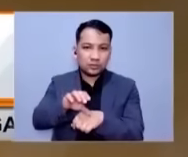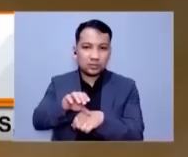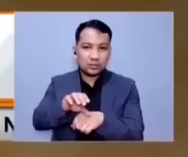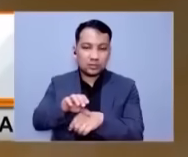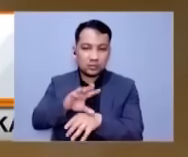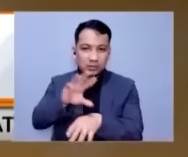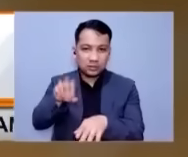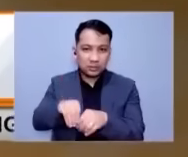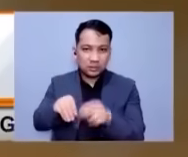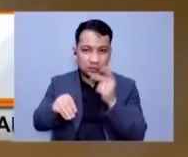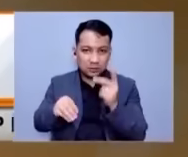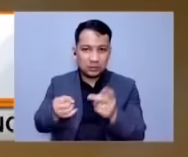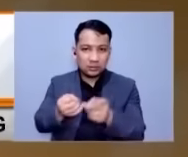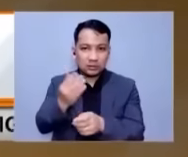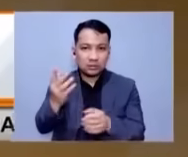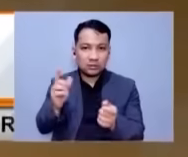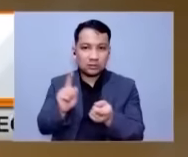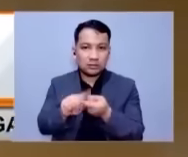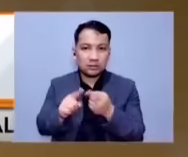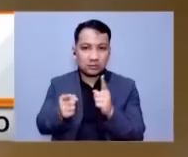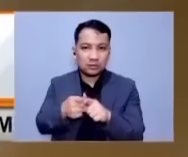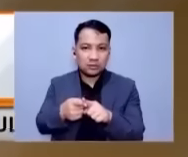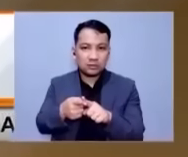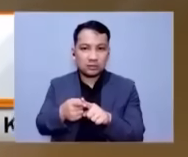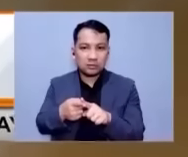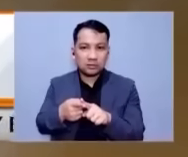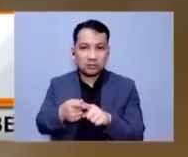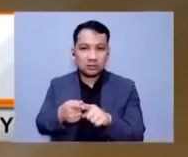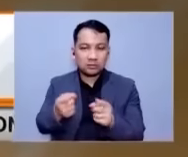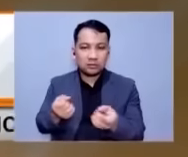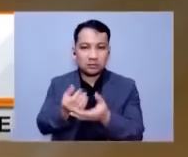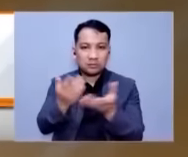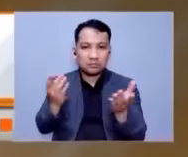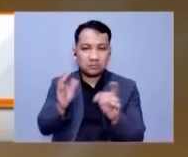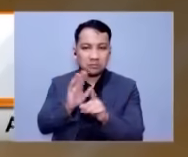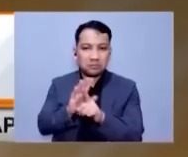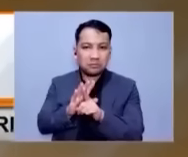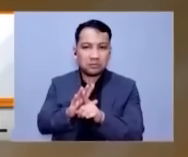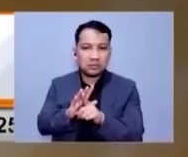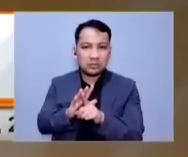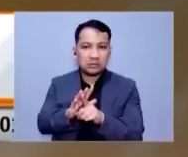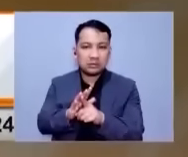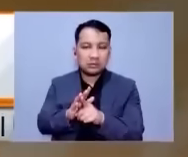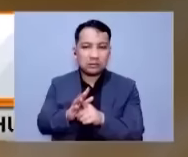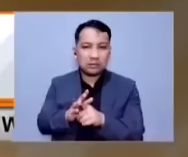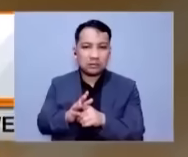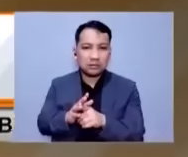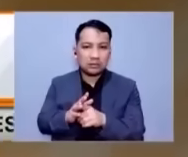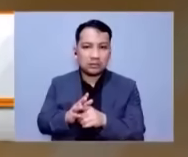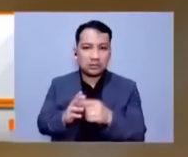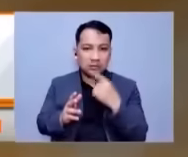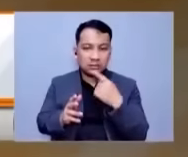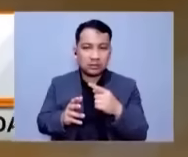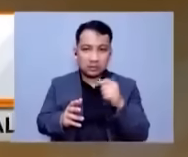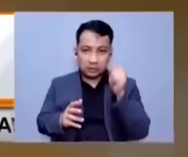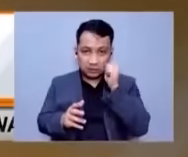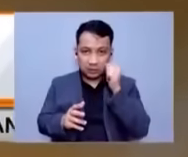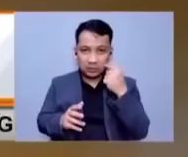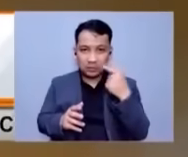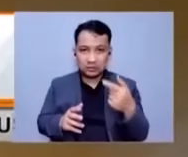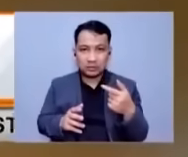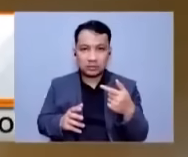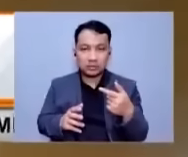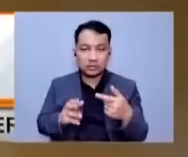dumalo ang ilang malalapit na kaibigan at ilang malalaking pangalan sa industriya. Gaya ni na Sara Jeronimo,